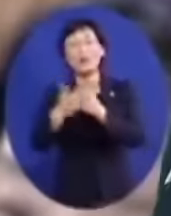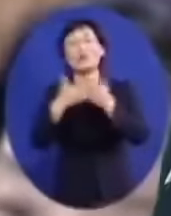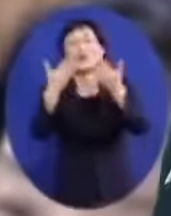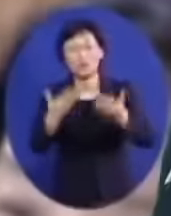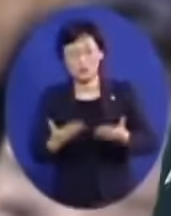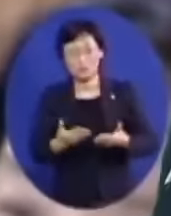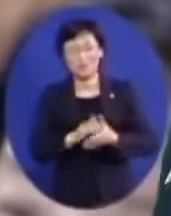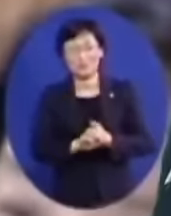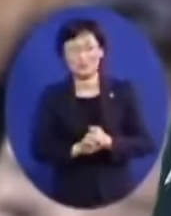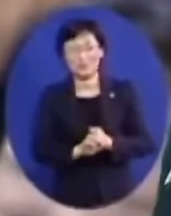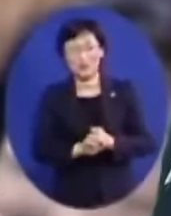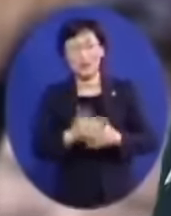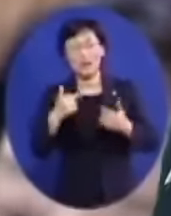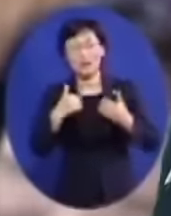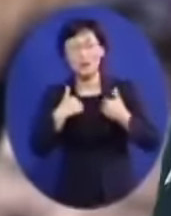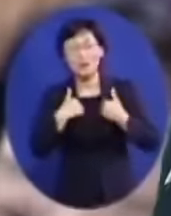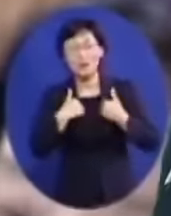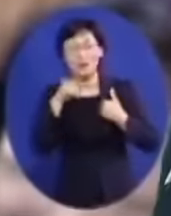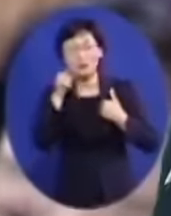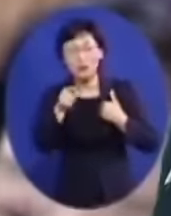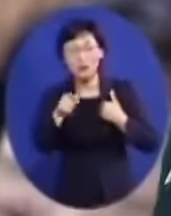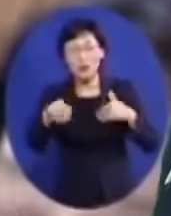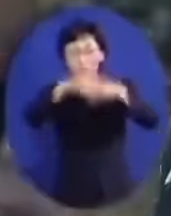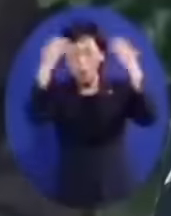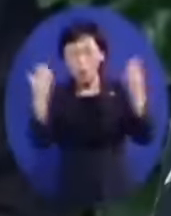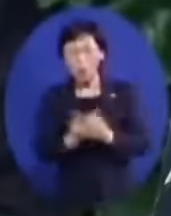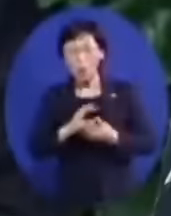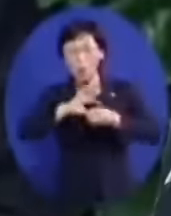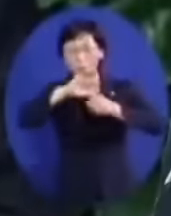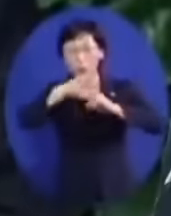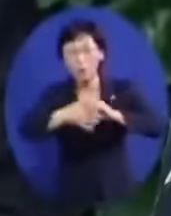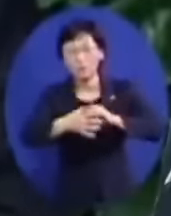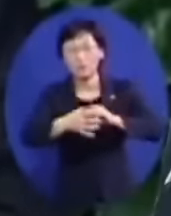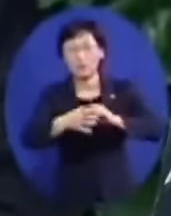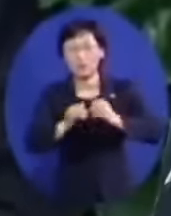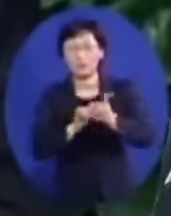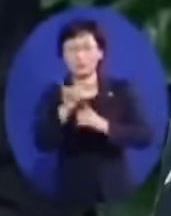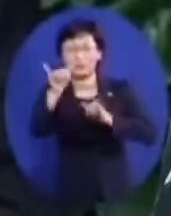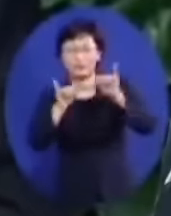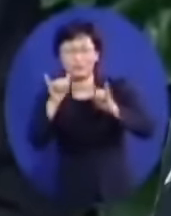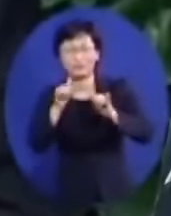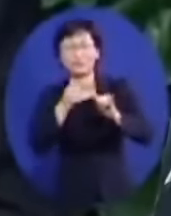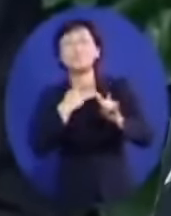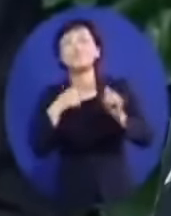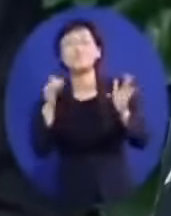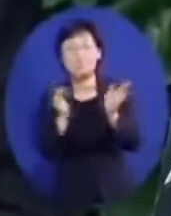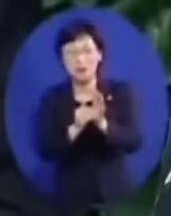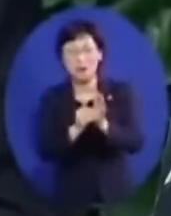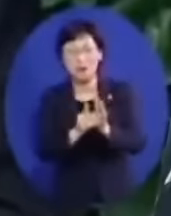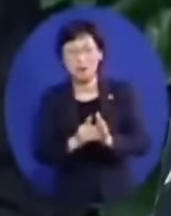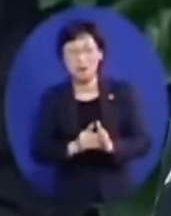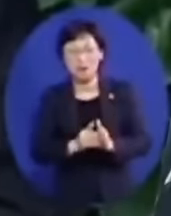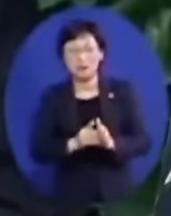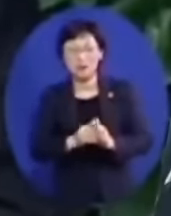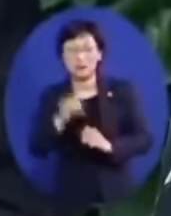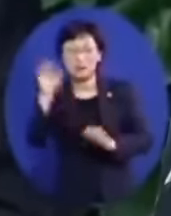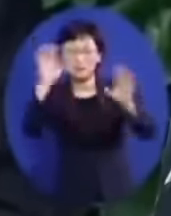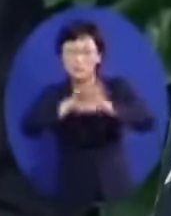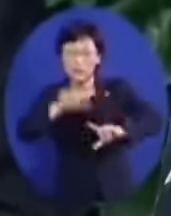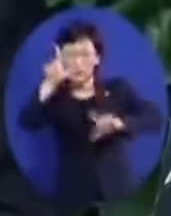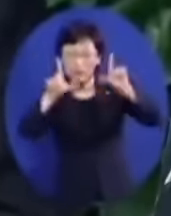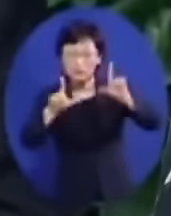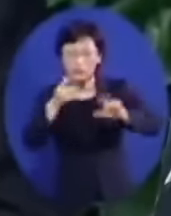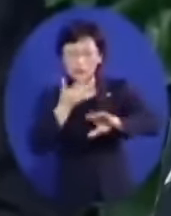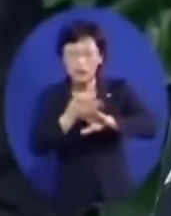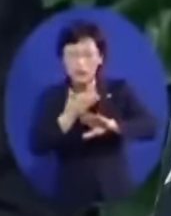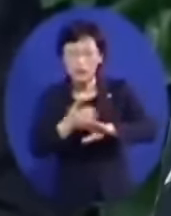것입니다. 저는 그것을 온 세계 다니면서 체험했습니다. 기후가 다르고 음식이 다르고 잠자리가